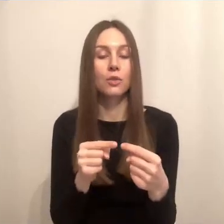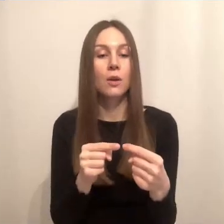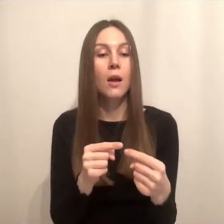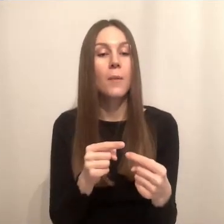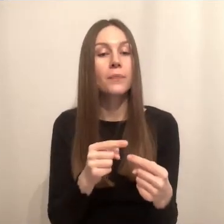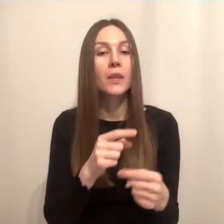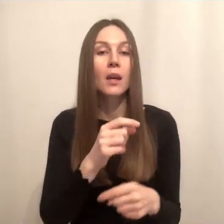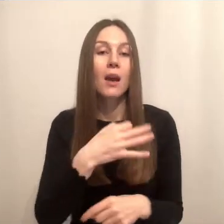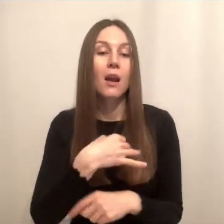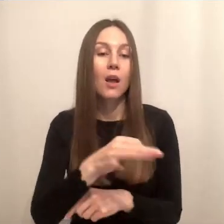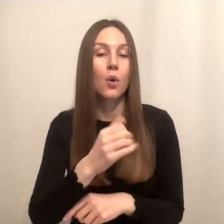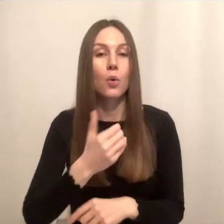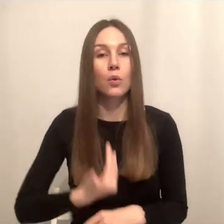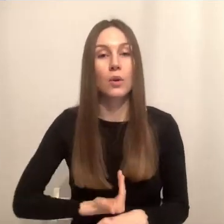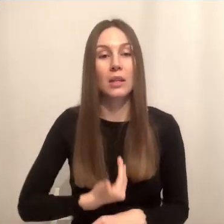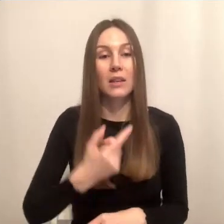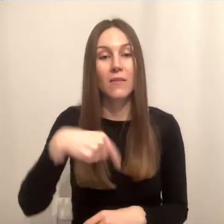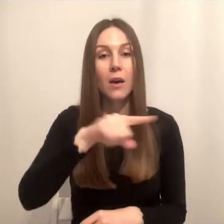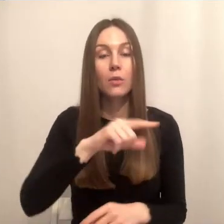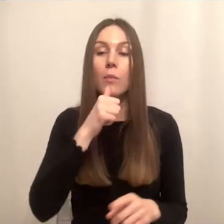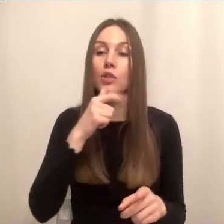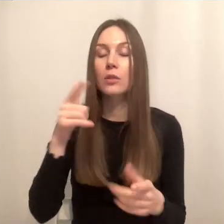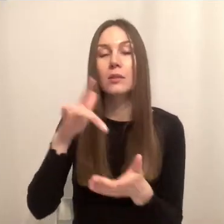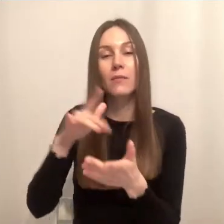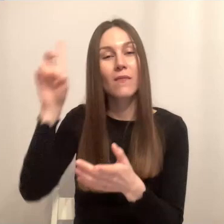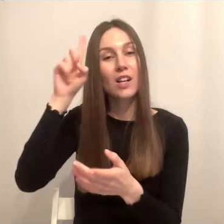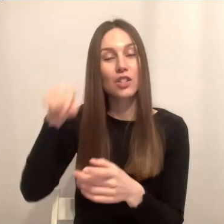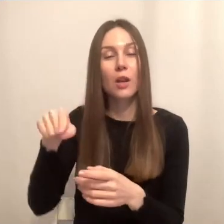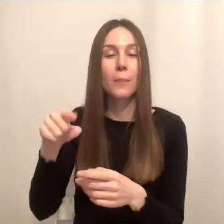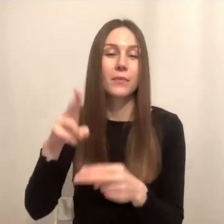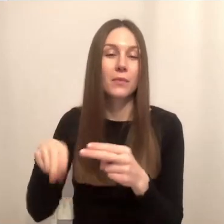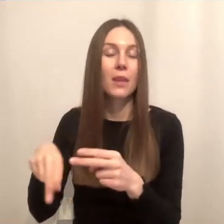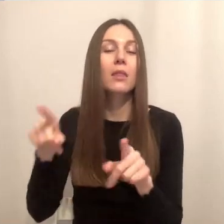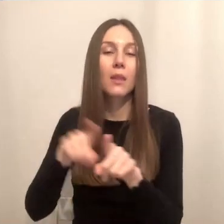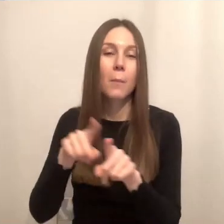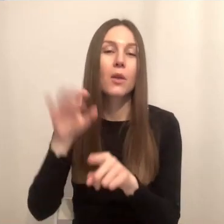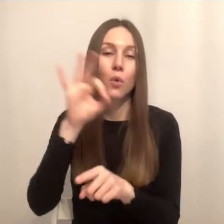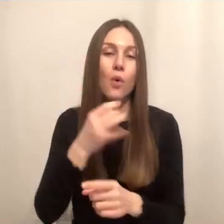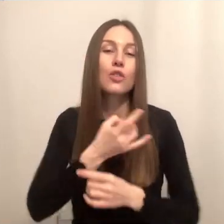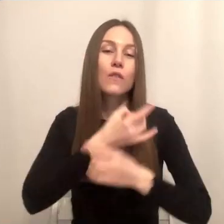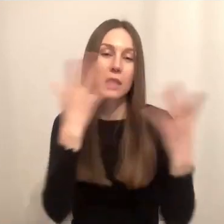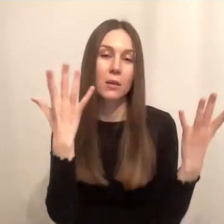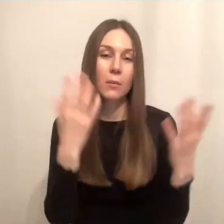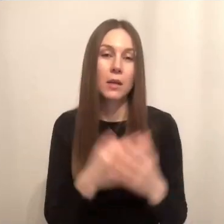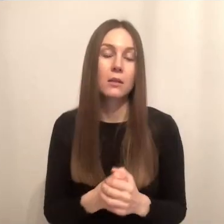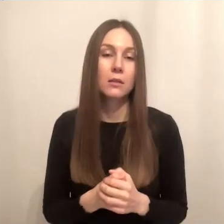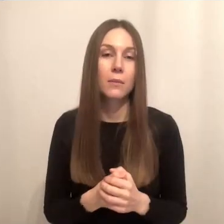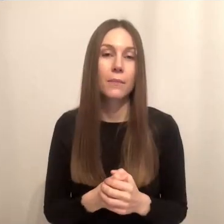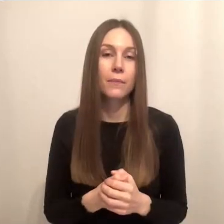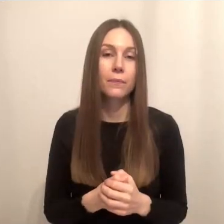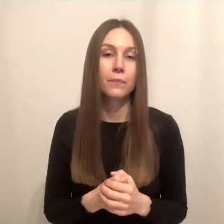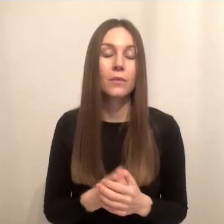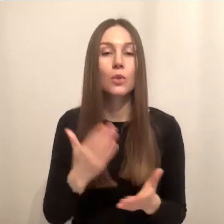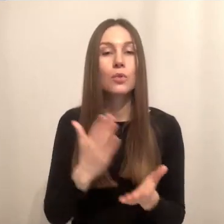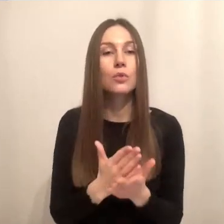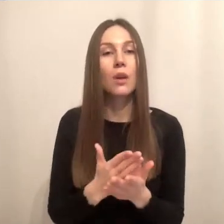gyventojams centrinės valdžios sprendimams. Tai eina kalba ir apie švietimą, kada yra primestos būtent primesti